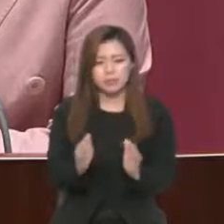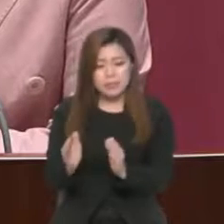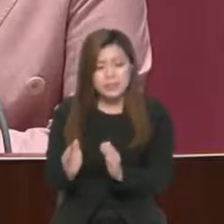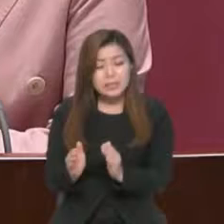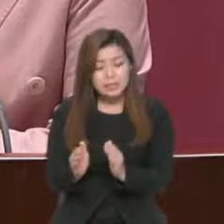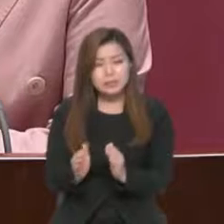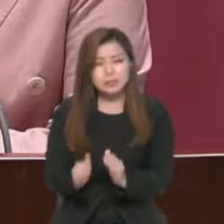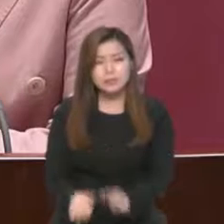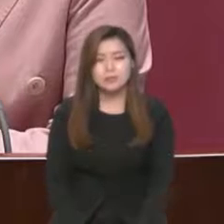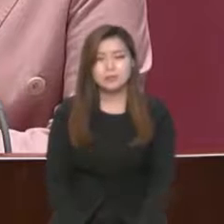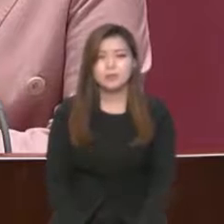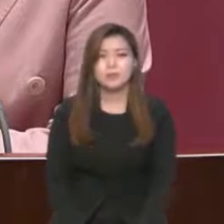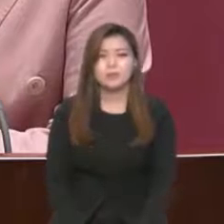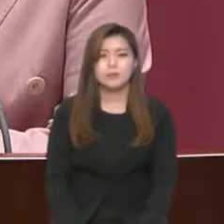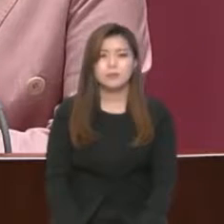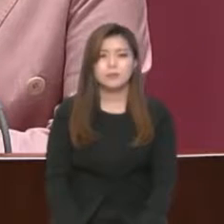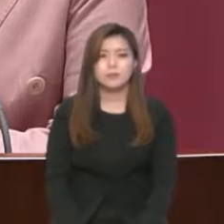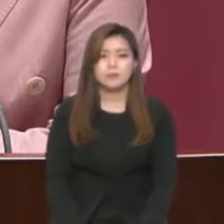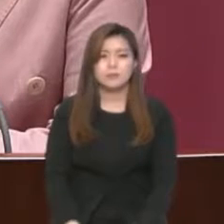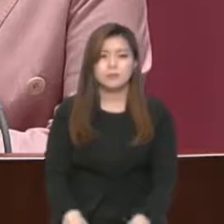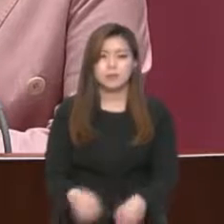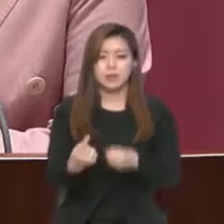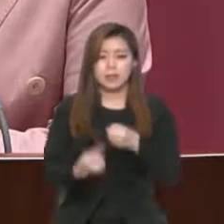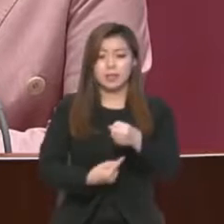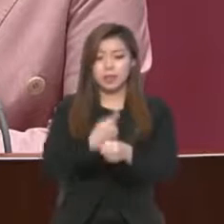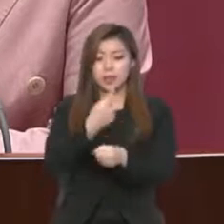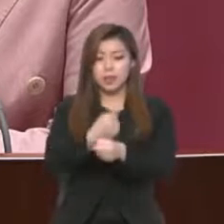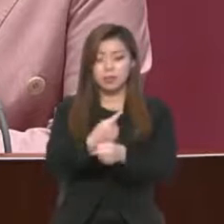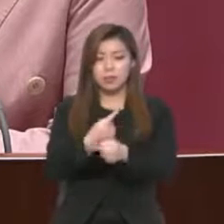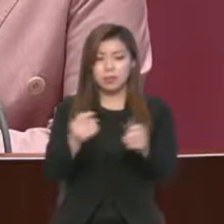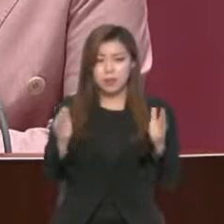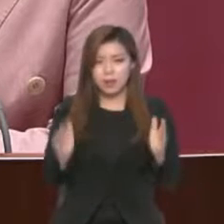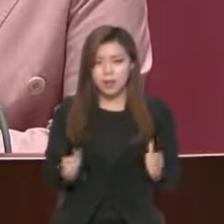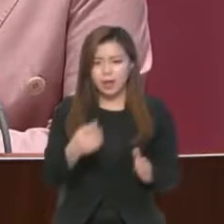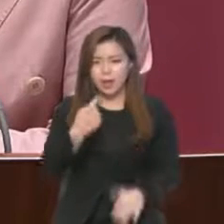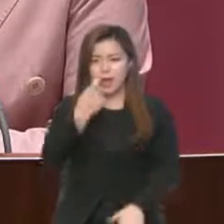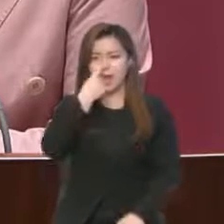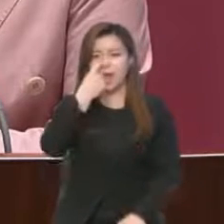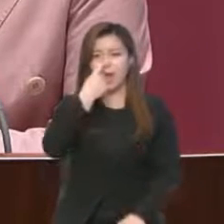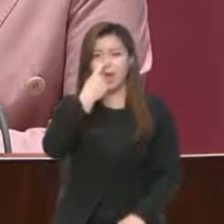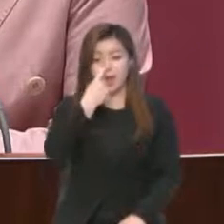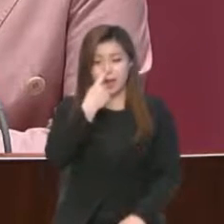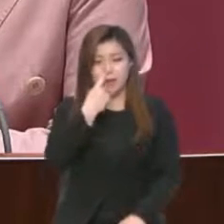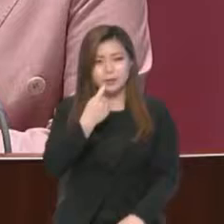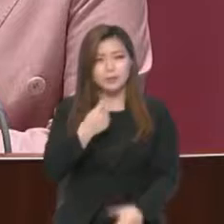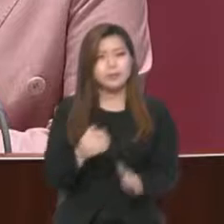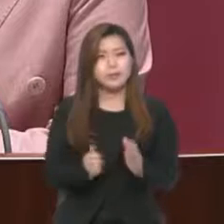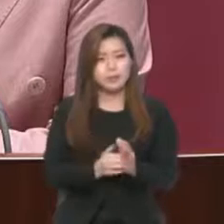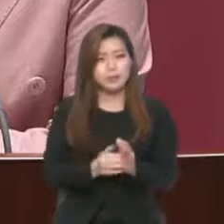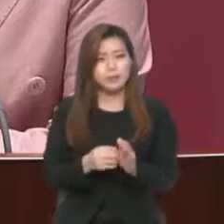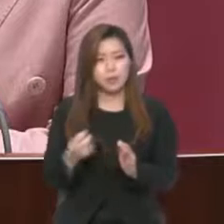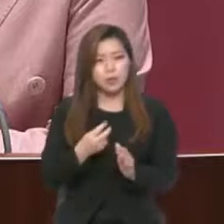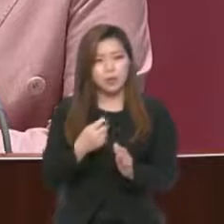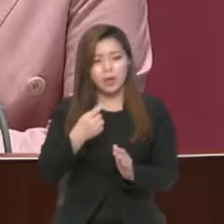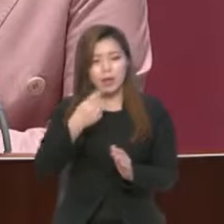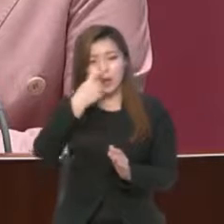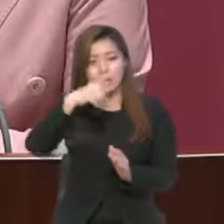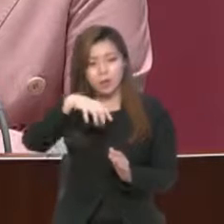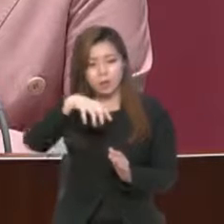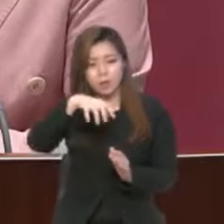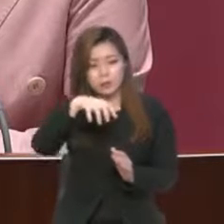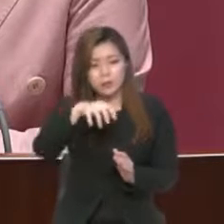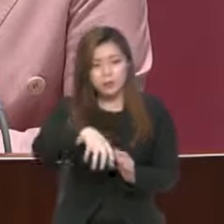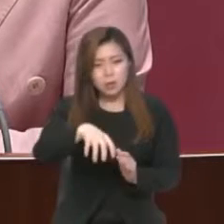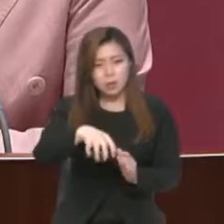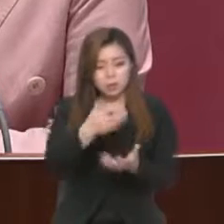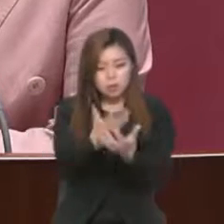돼서 그 1년간 학원 수업을 잘 받고 그다음에 이제 학원을 통해서 그 프랑스에 가지 않고 국내에서